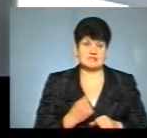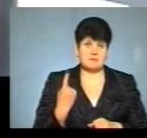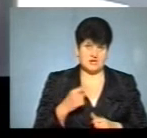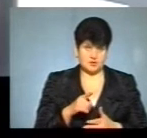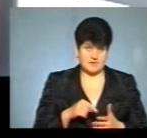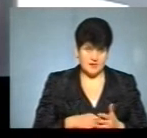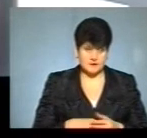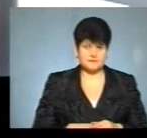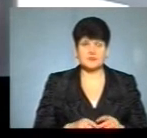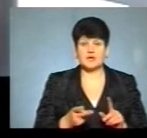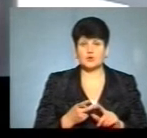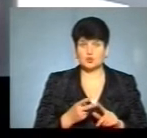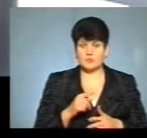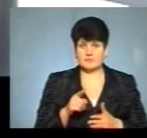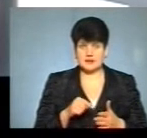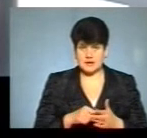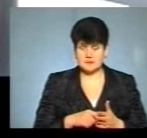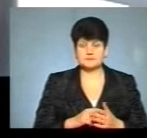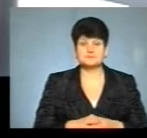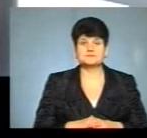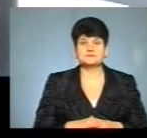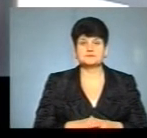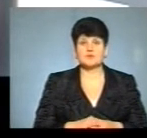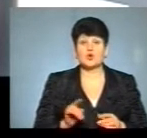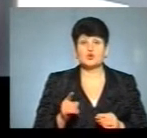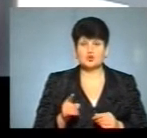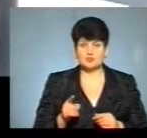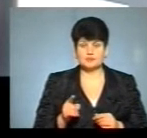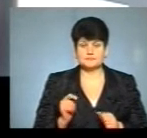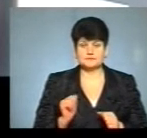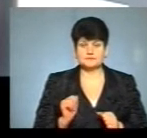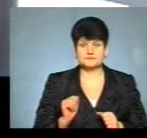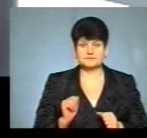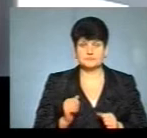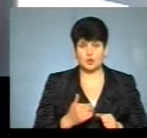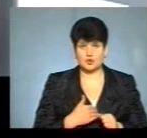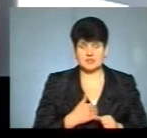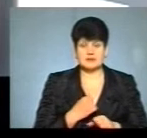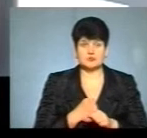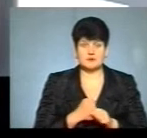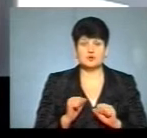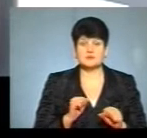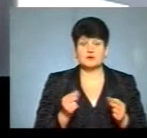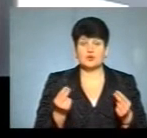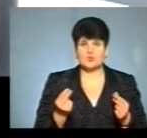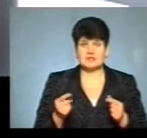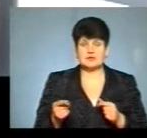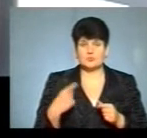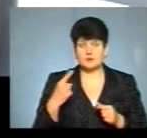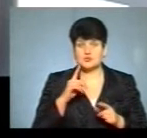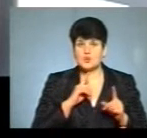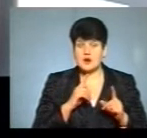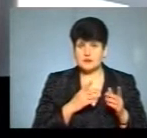питання. Друге питання сьогодні, чому хотіли зробити розпорядником коштів Тернопільську обласну